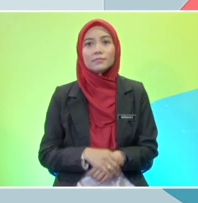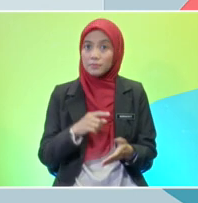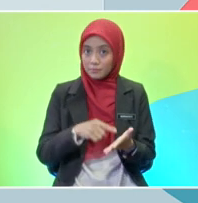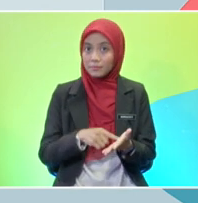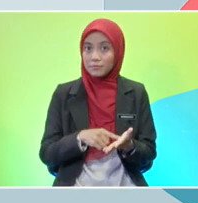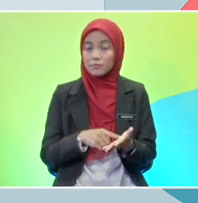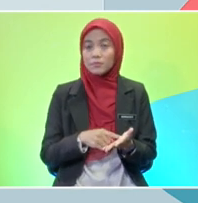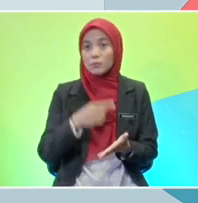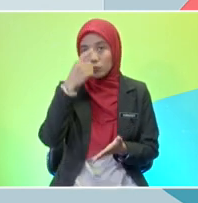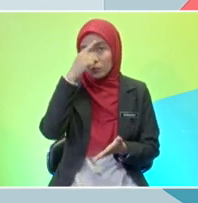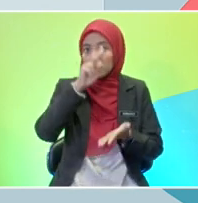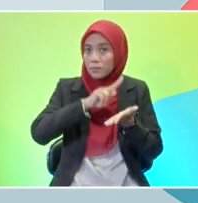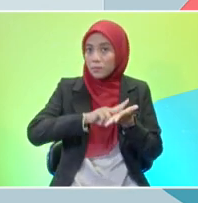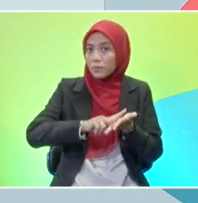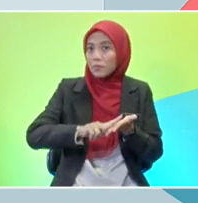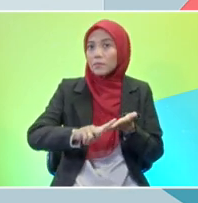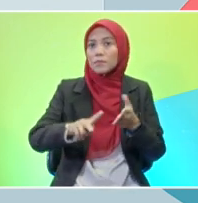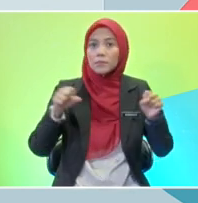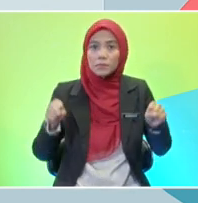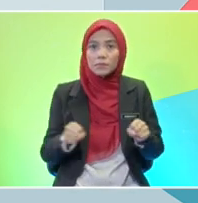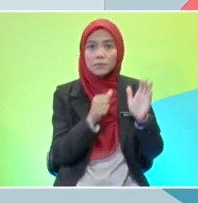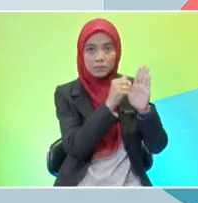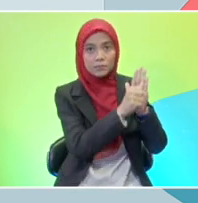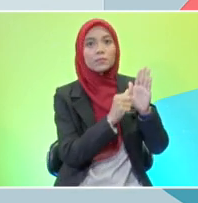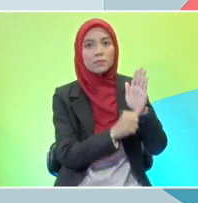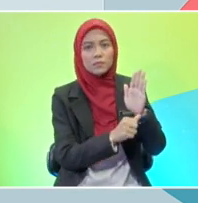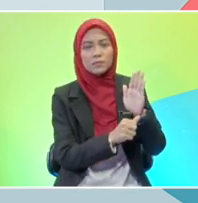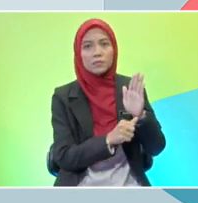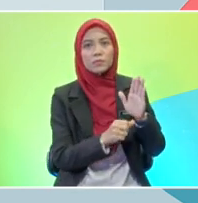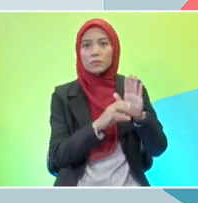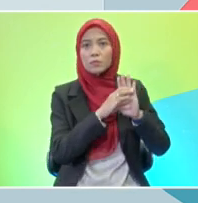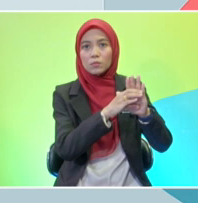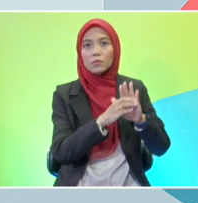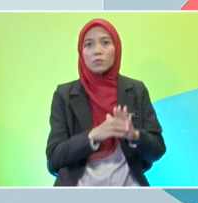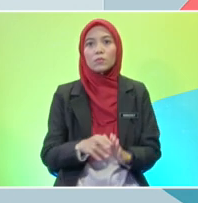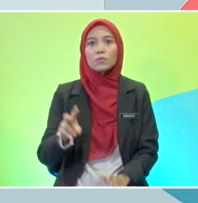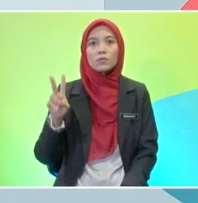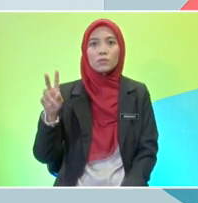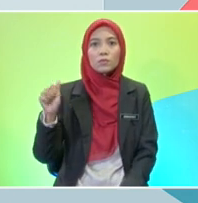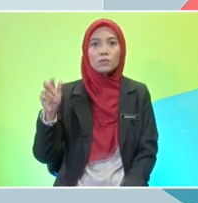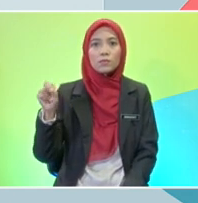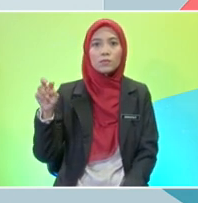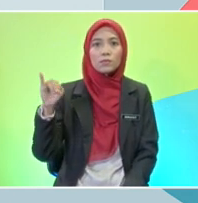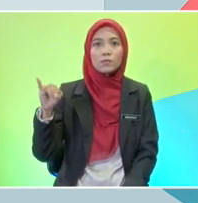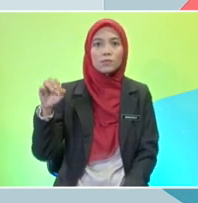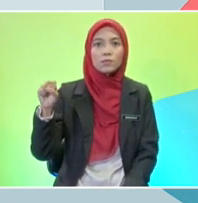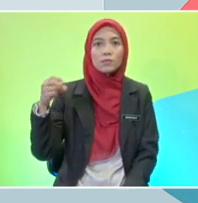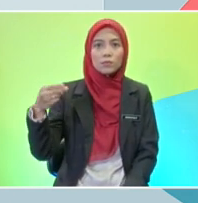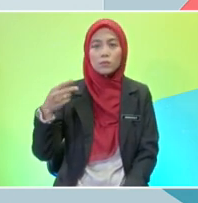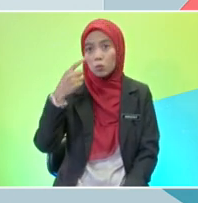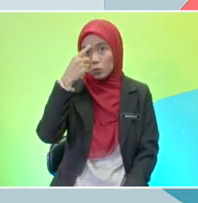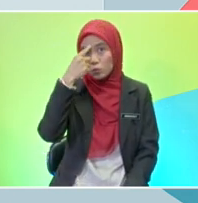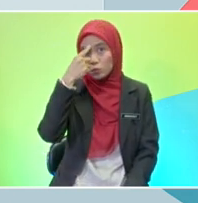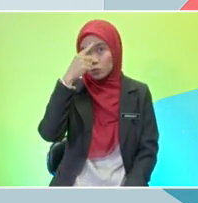kemasan untuk seni ukiran contoh yang pertama adalah bunnis untuk mengingatkan permukaan